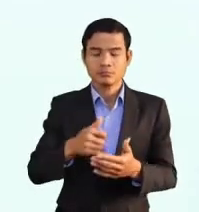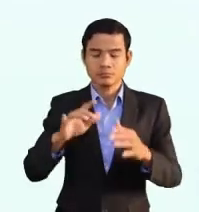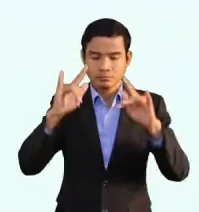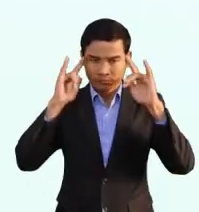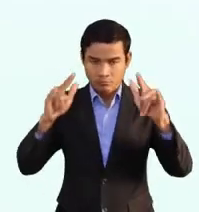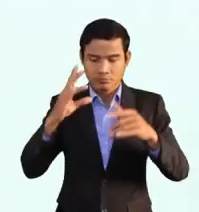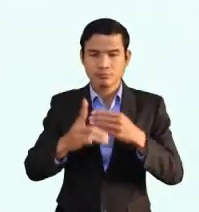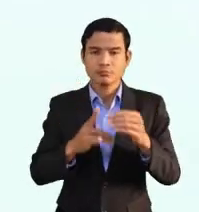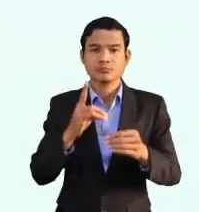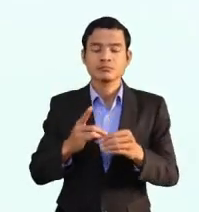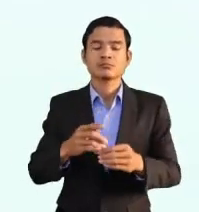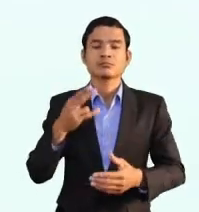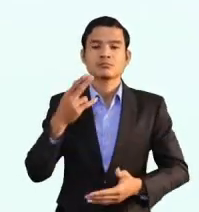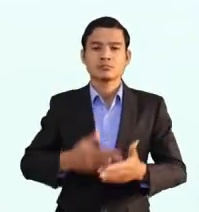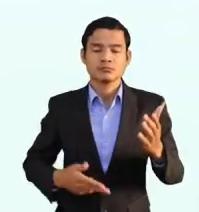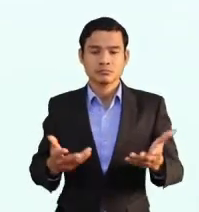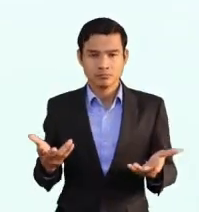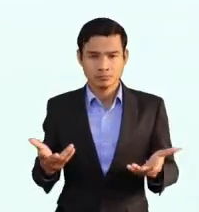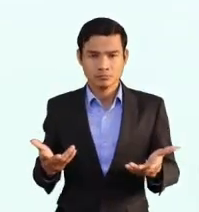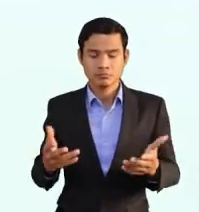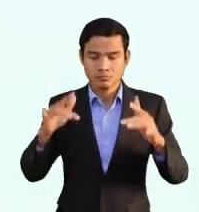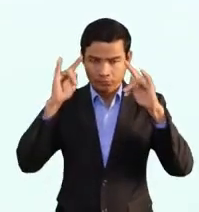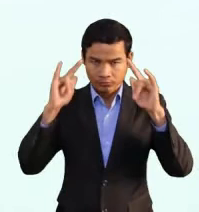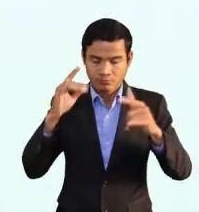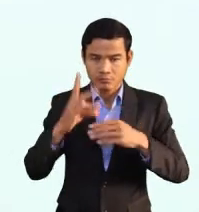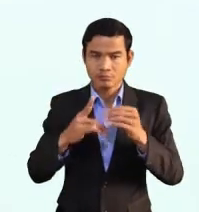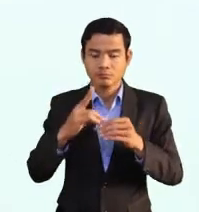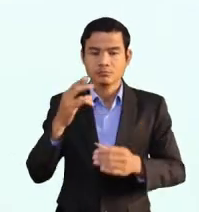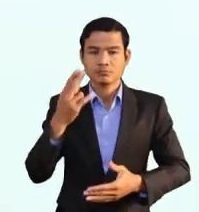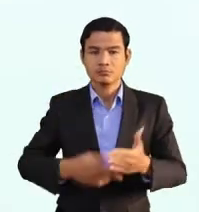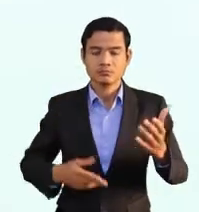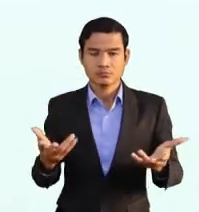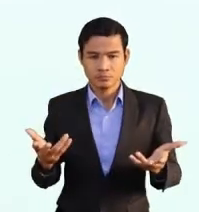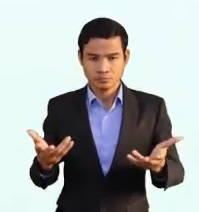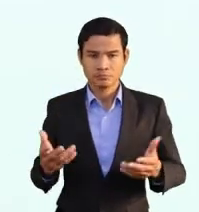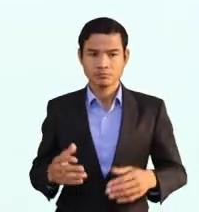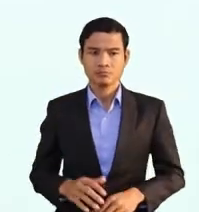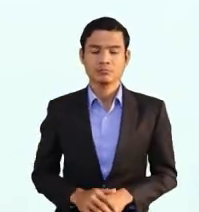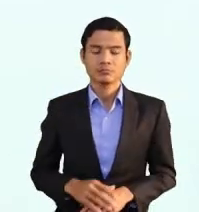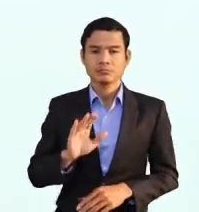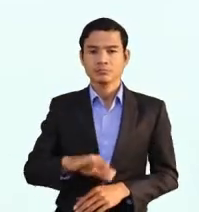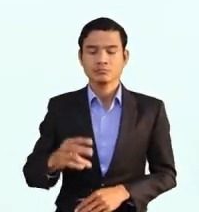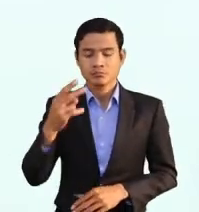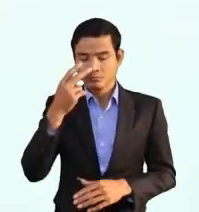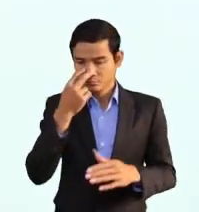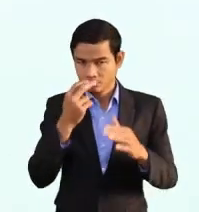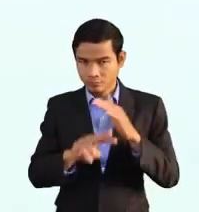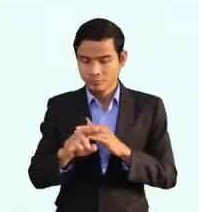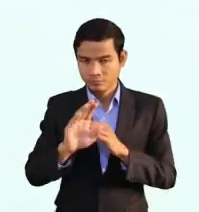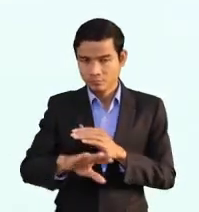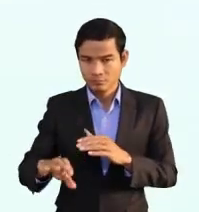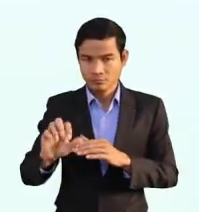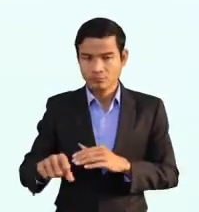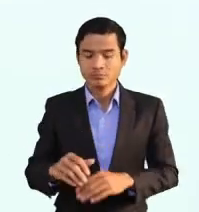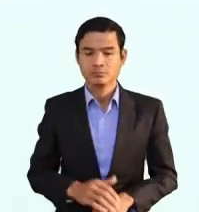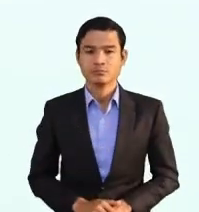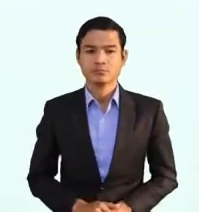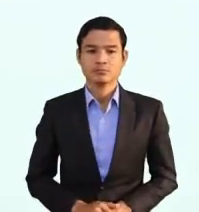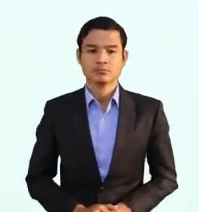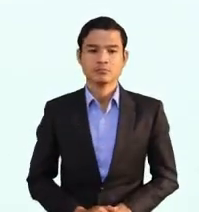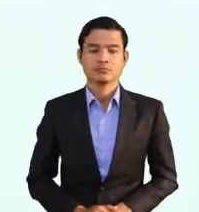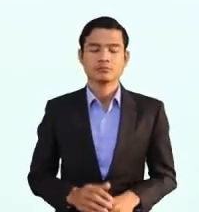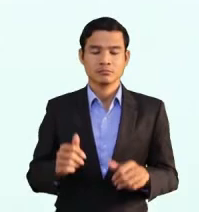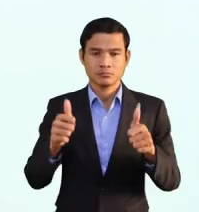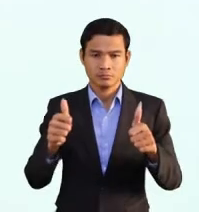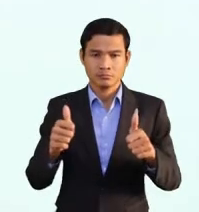riêng con pi vậy bằng riêng con pi ấy à con xạ tiêu tịch mơ cha